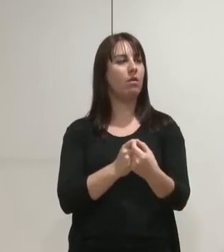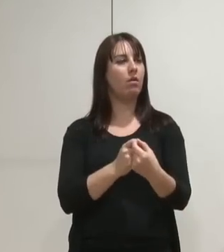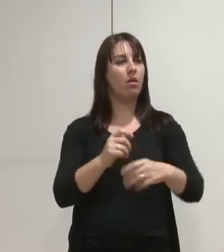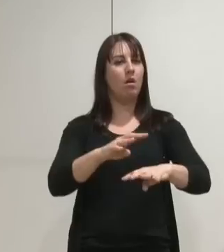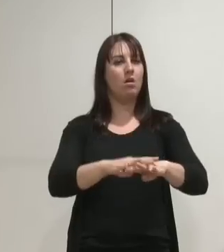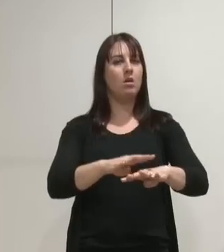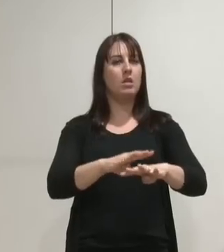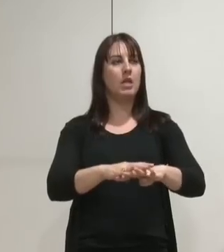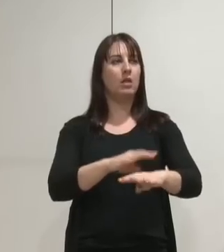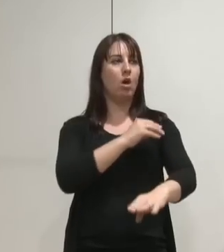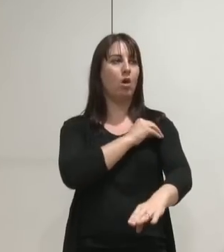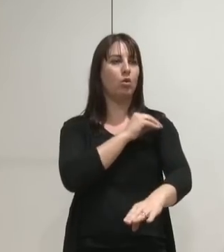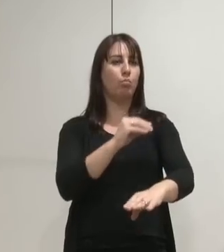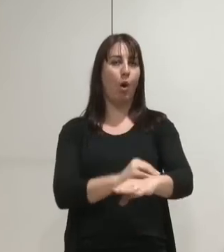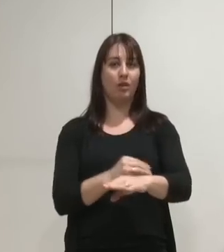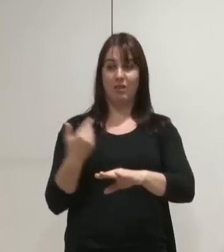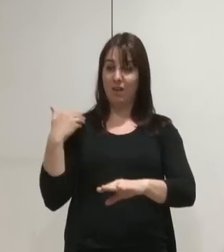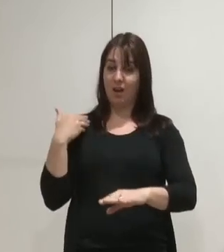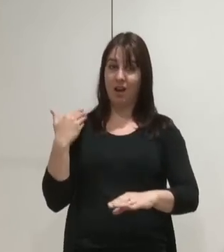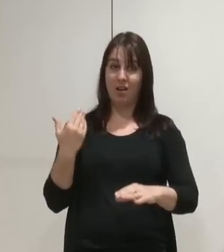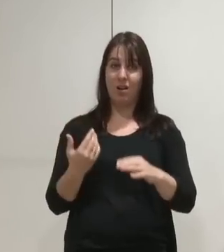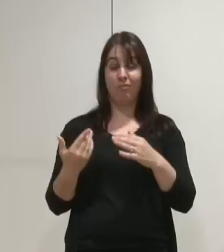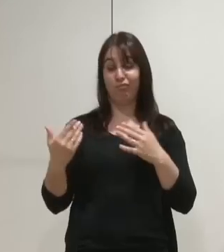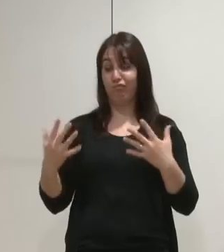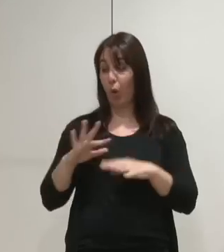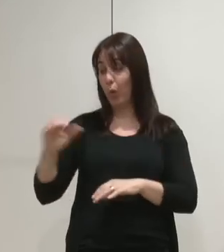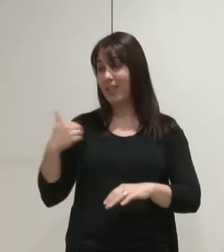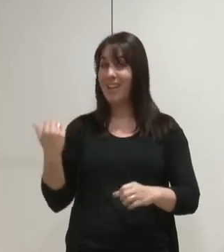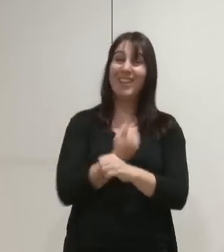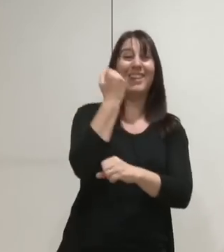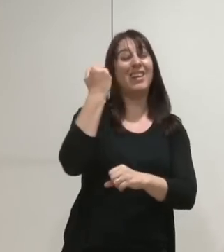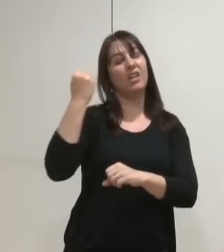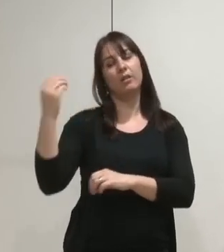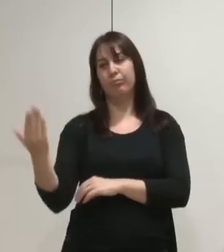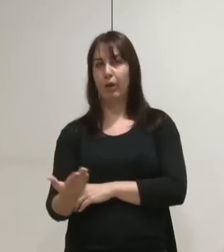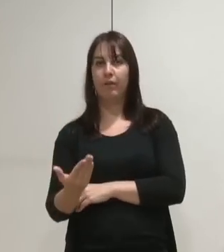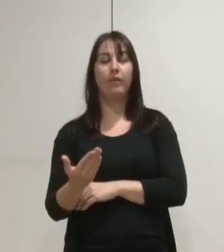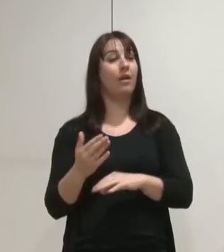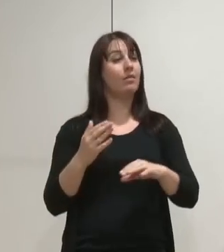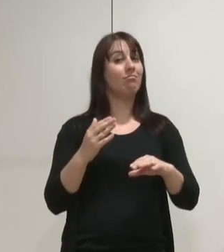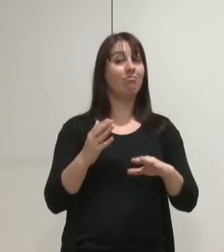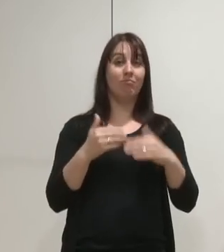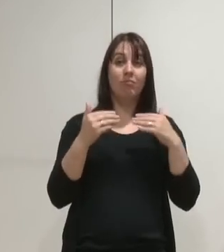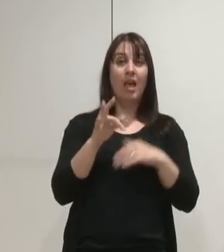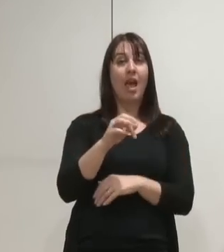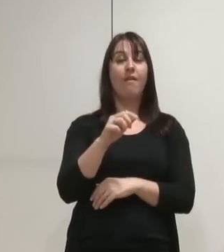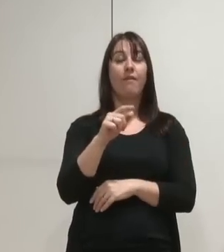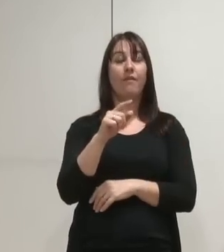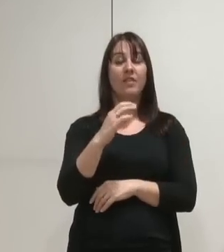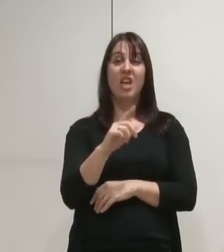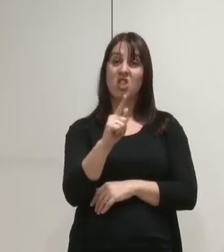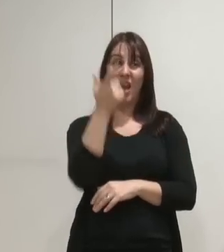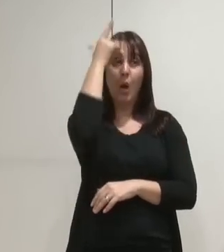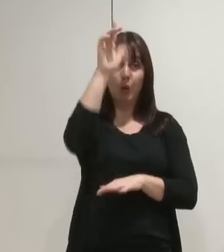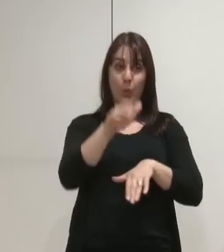a vu des dénouements heureux et malheureux ce weekend avec à la fois le le maintien du FCG à Lyon